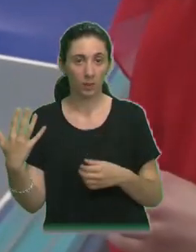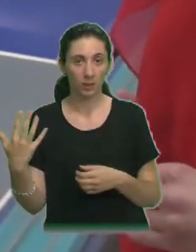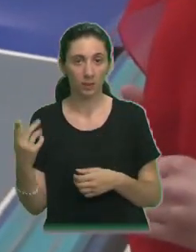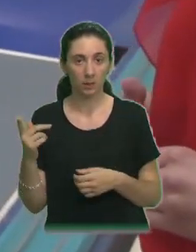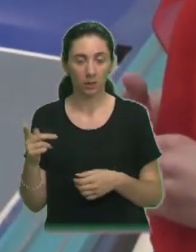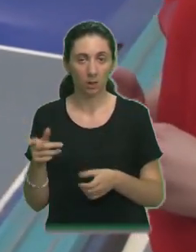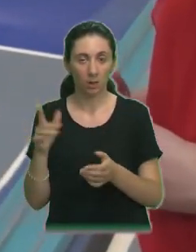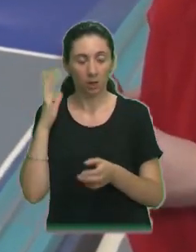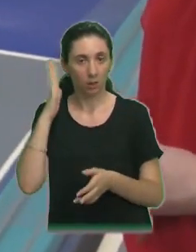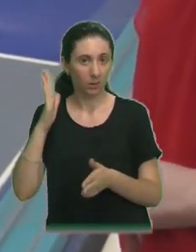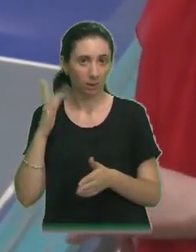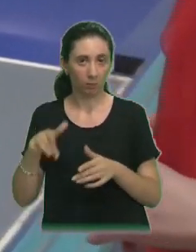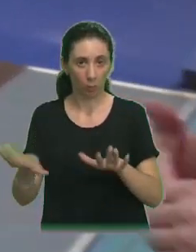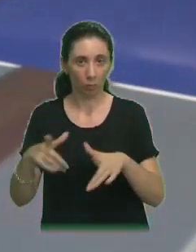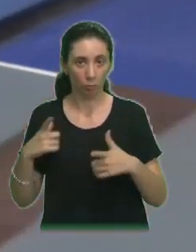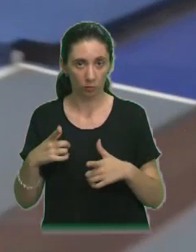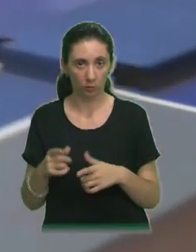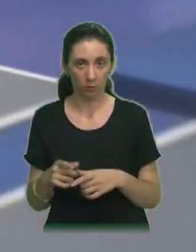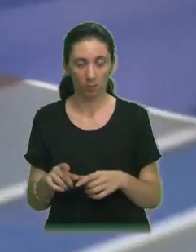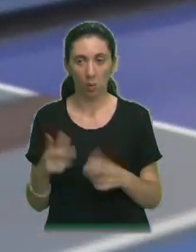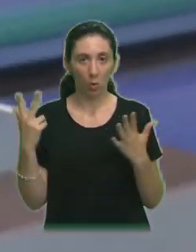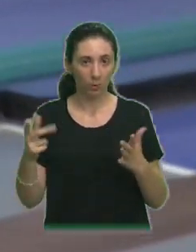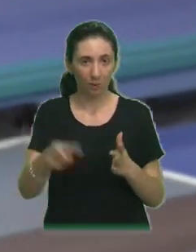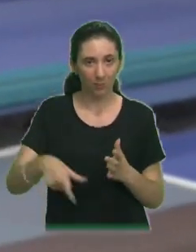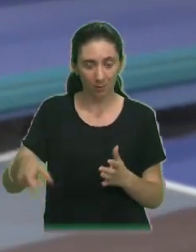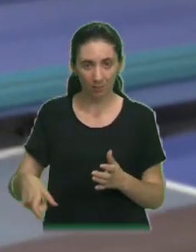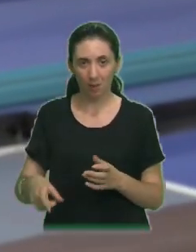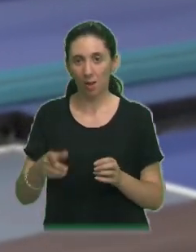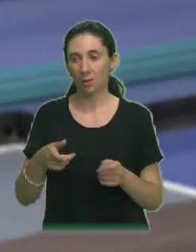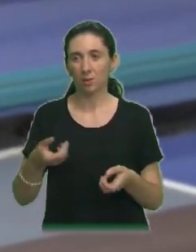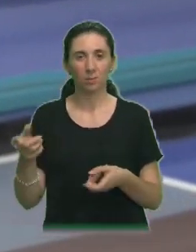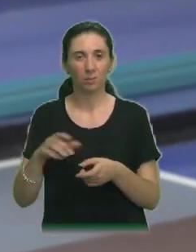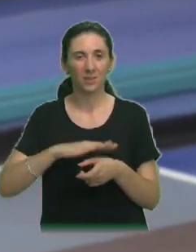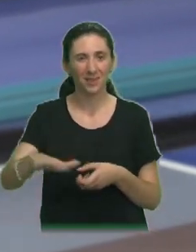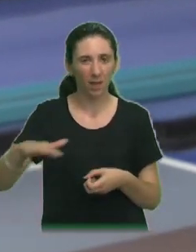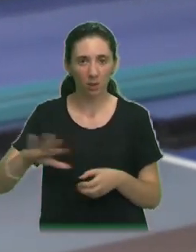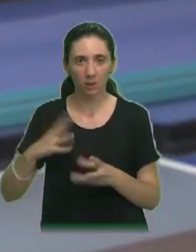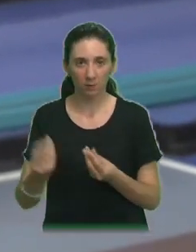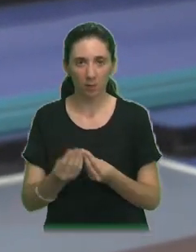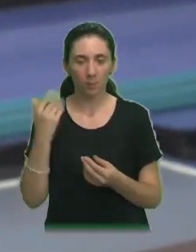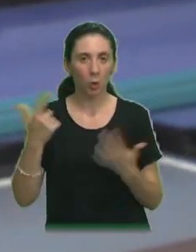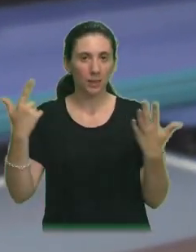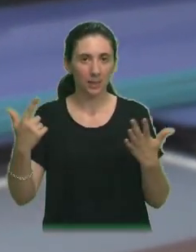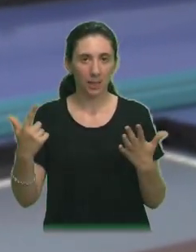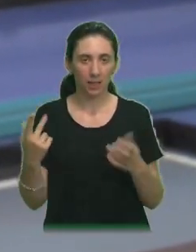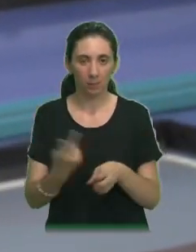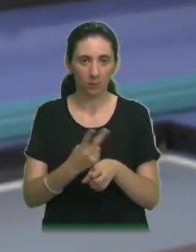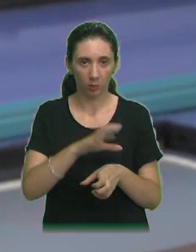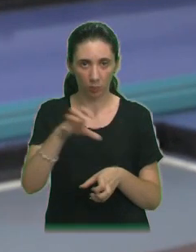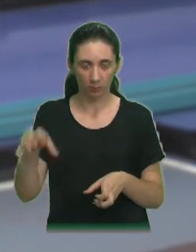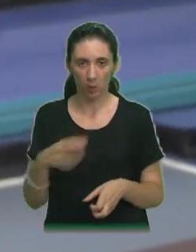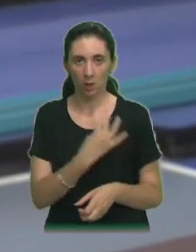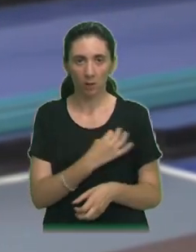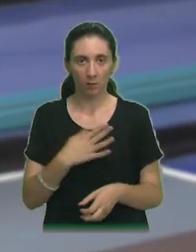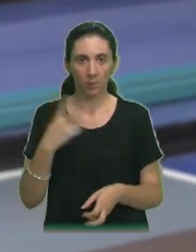kuglane, predivna, 8 staza. Tamo se okupilo 7 nacija. Hrvatska imala